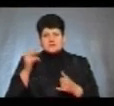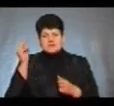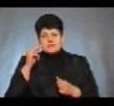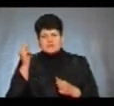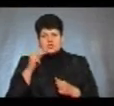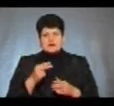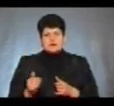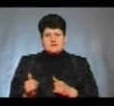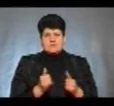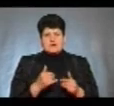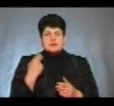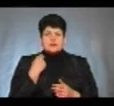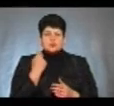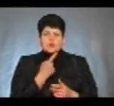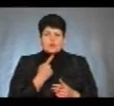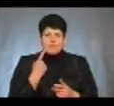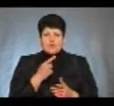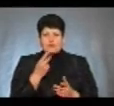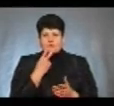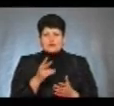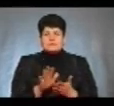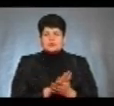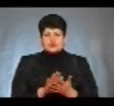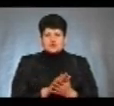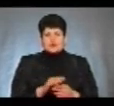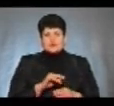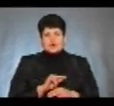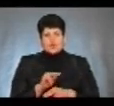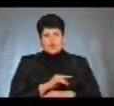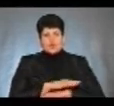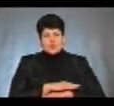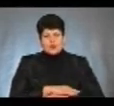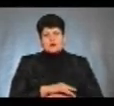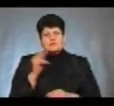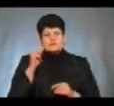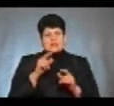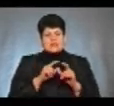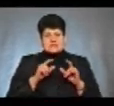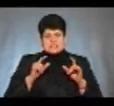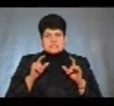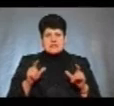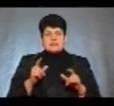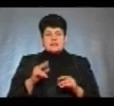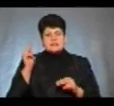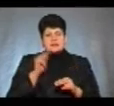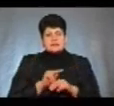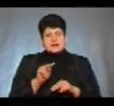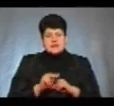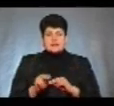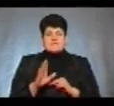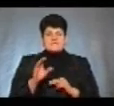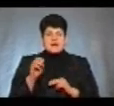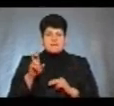з англійської мови, проводить безкоштовні демонстраційні уроки у навчальних закладах, презентаційні та методичні семінари, тренінги і